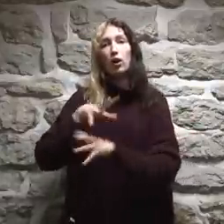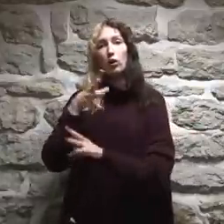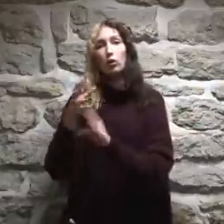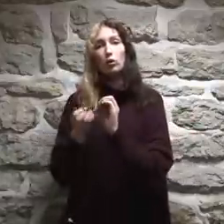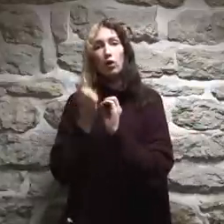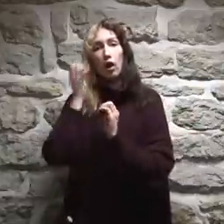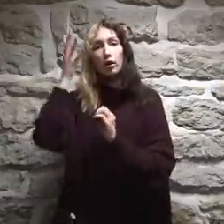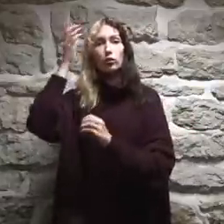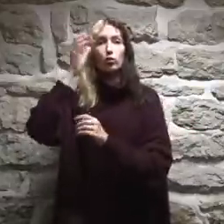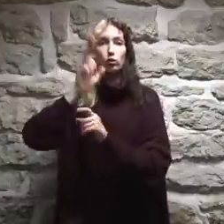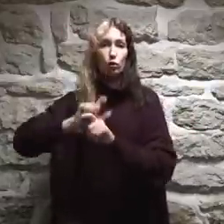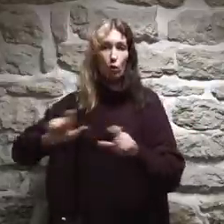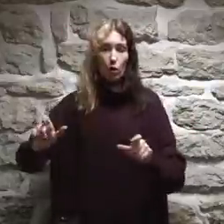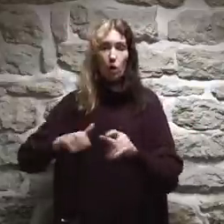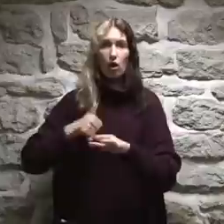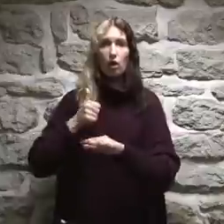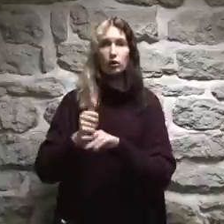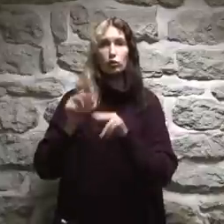programmi õpetajaid